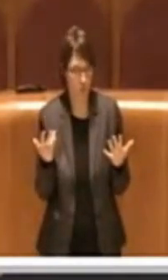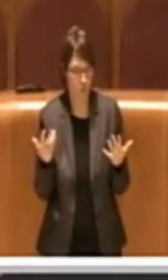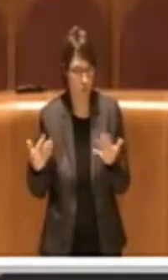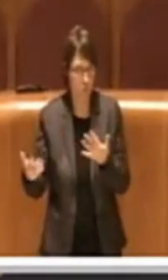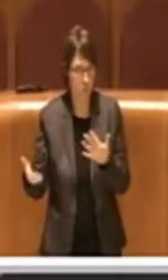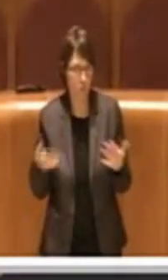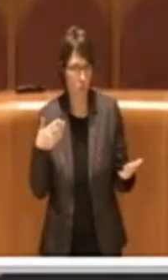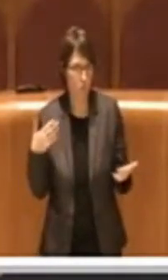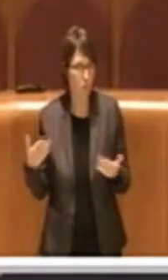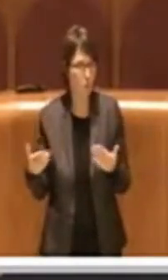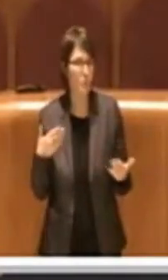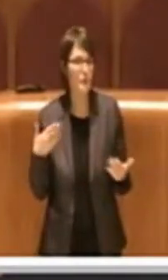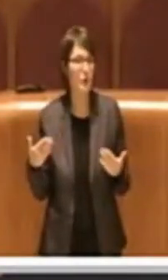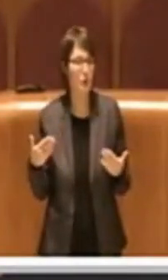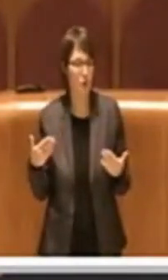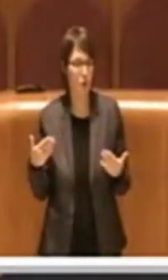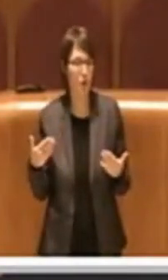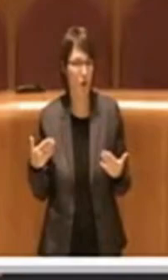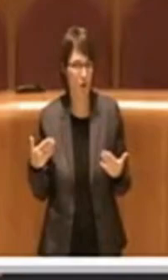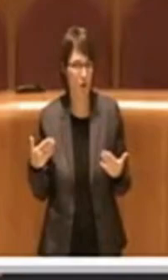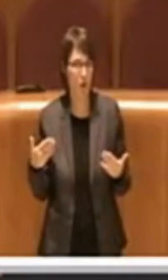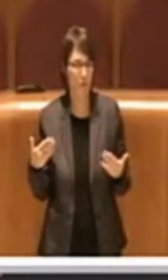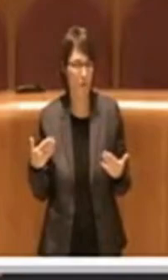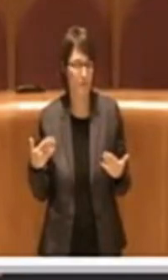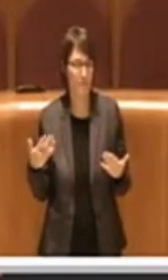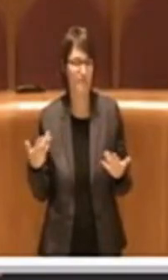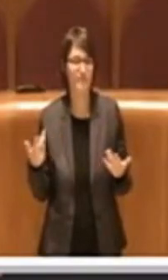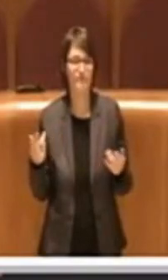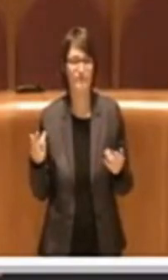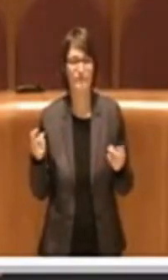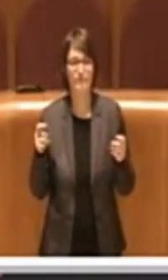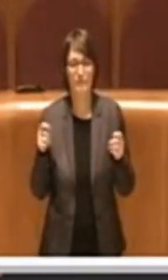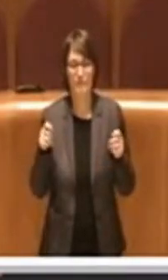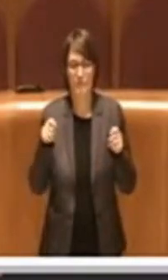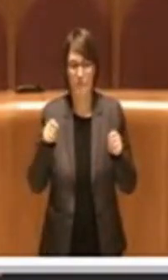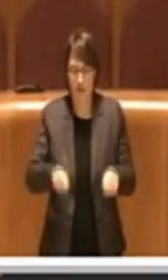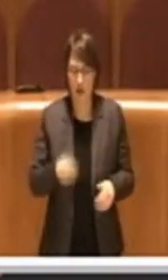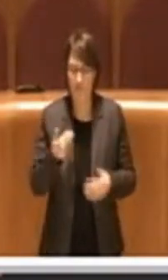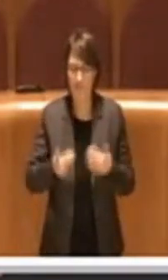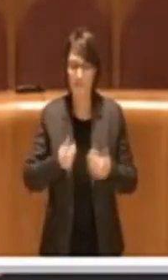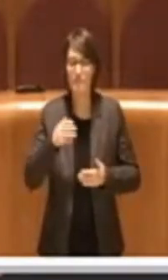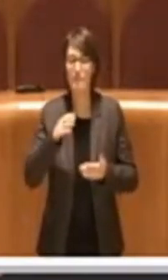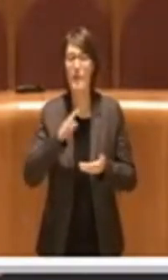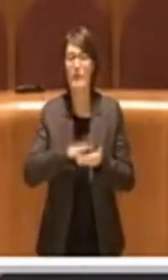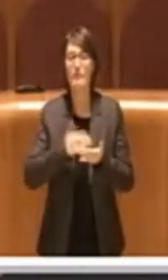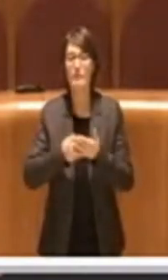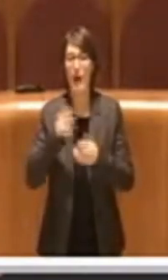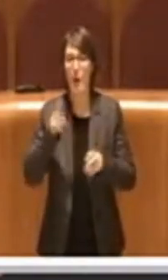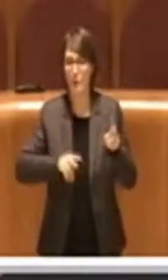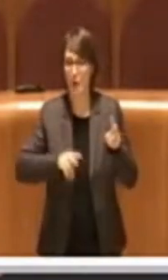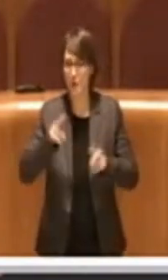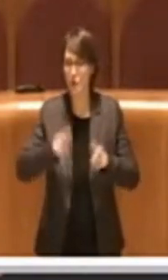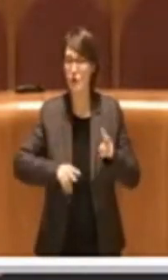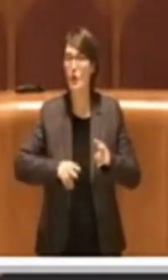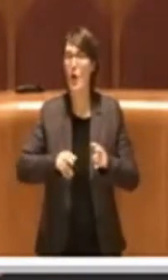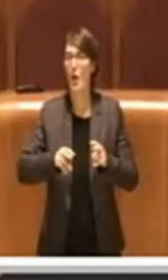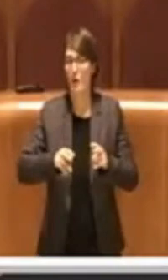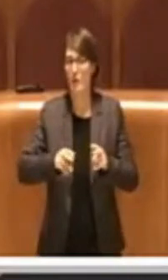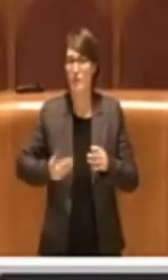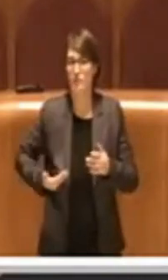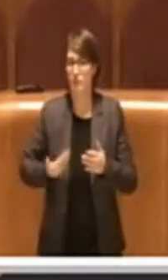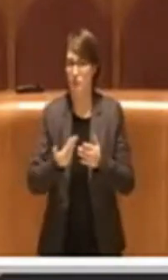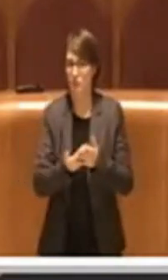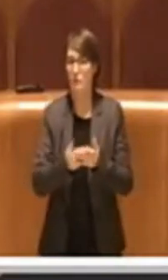è stato messo in iter diciamo, di valutazione una proposta di